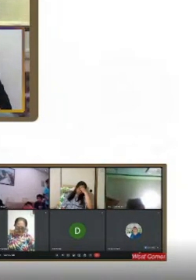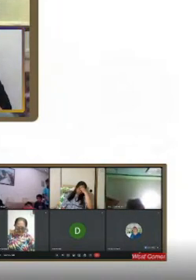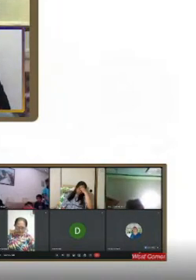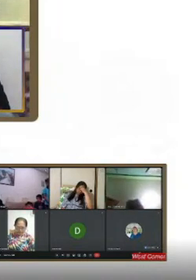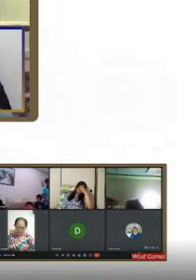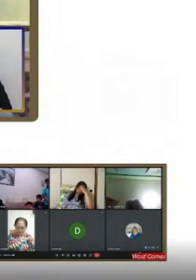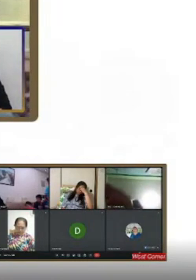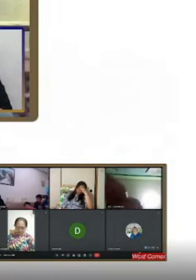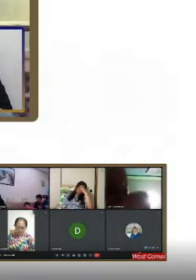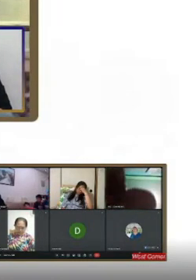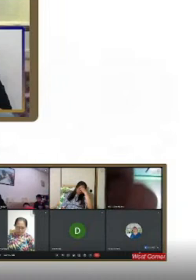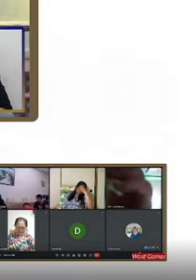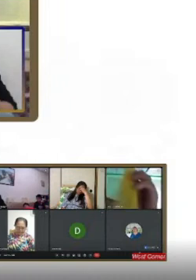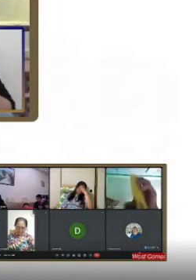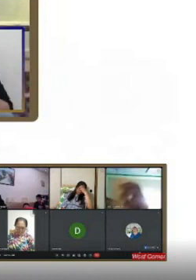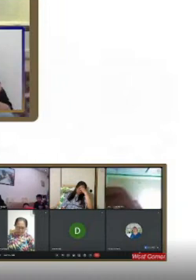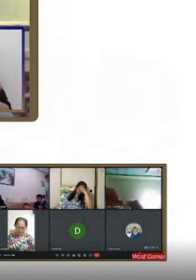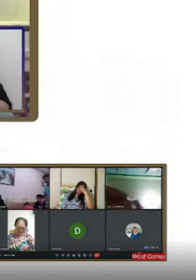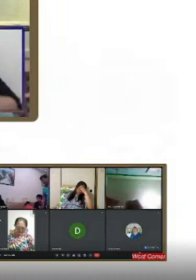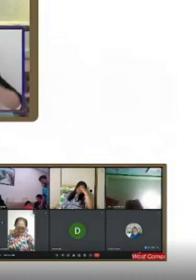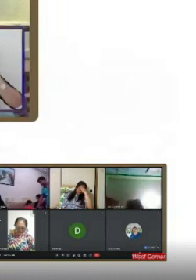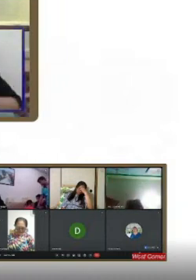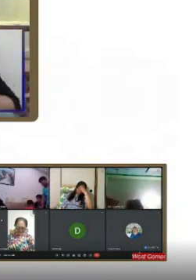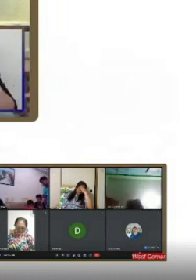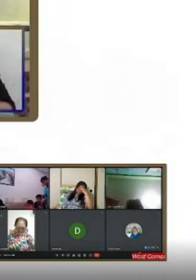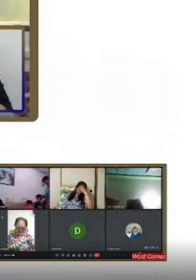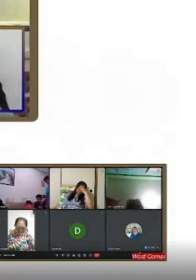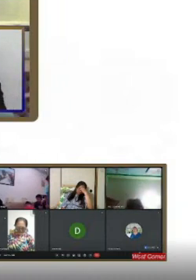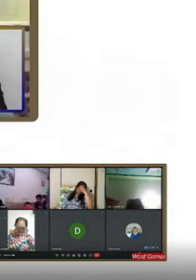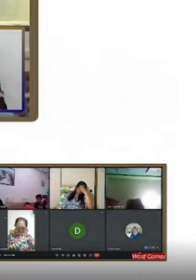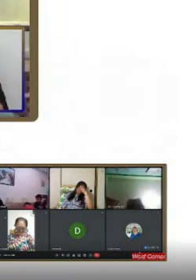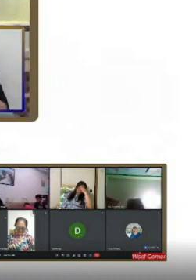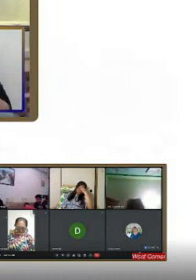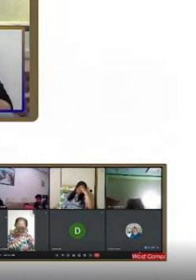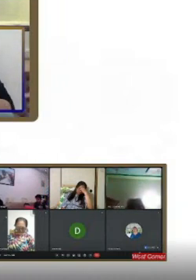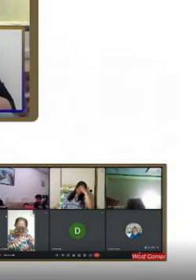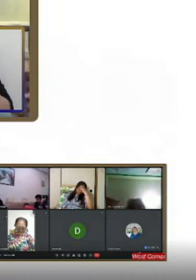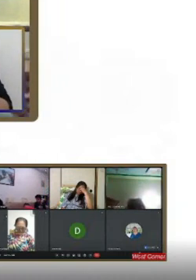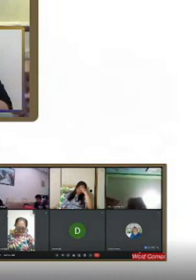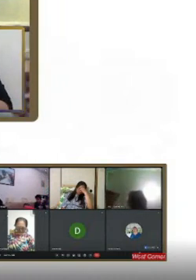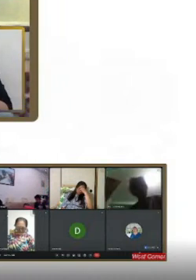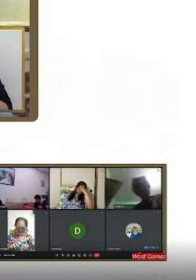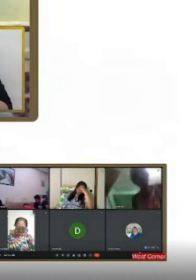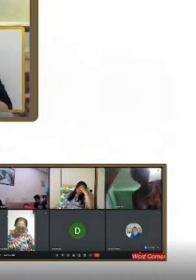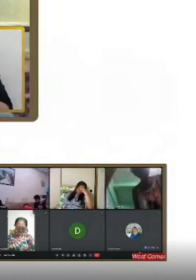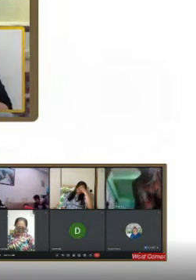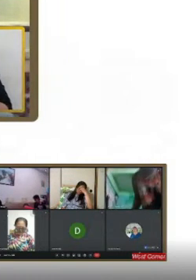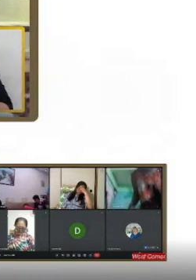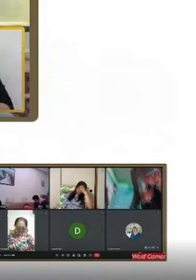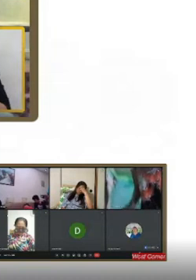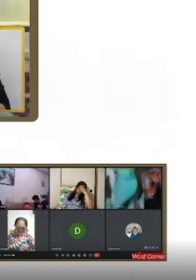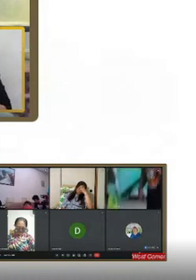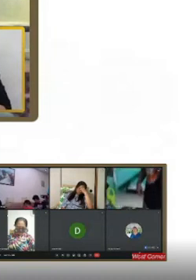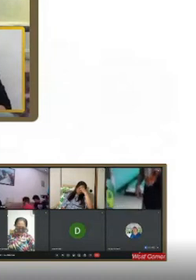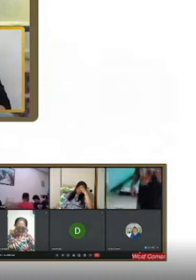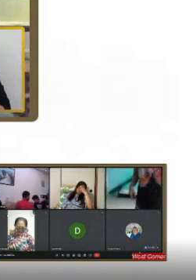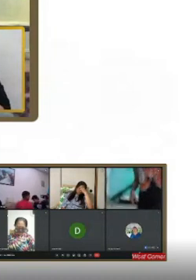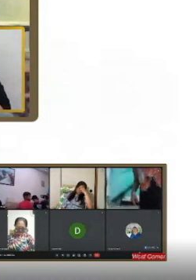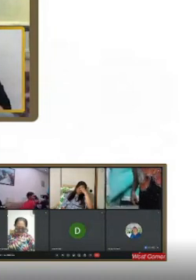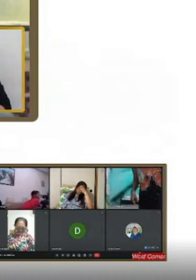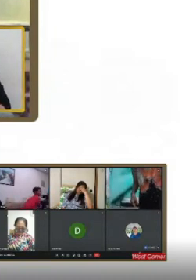for giving him the voice and also the strength that he needs, Panginoon, upang maabot po ang pangailangan po namin spiritual. At lahat po